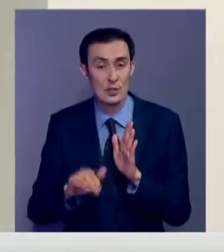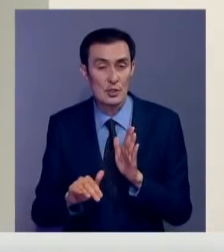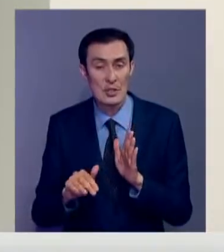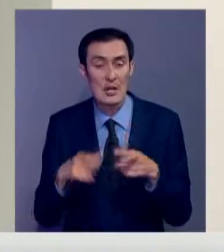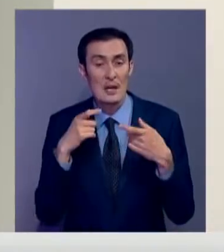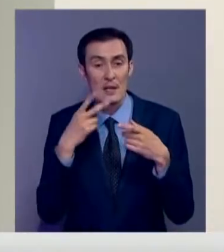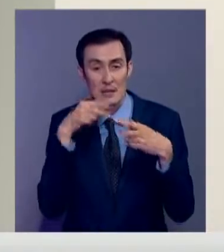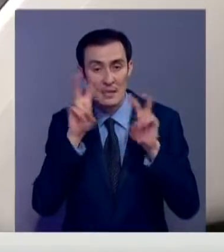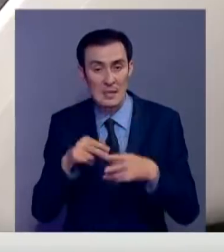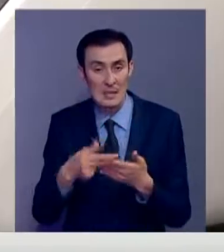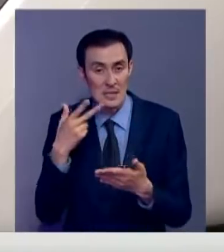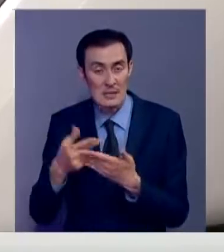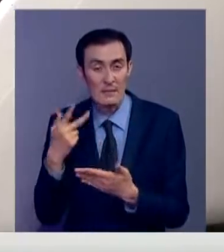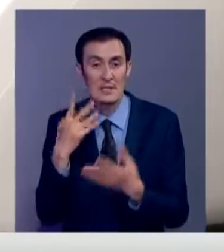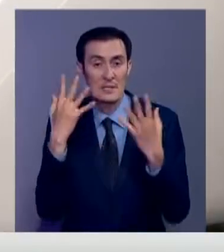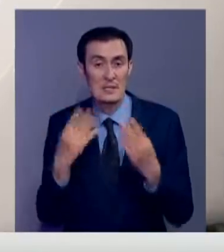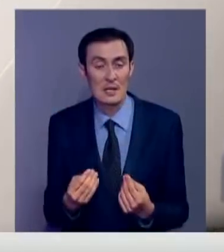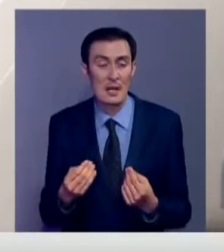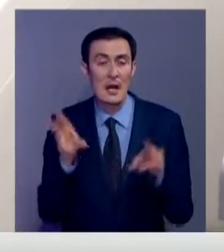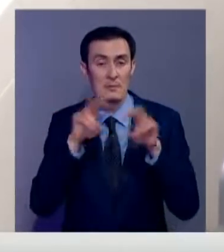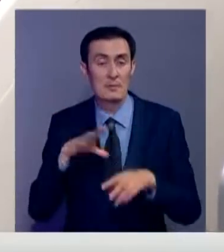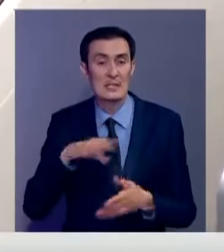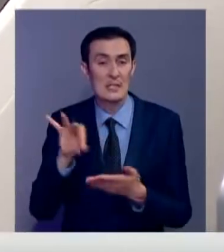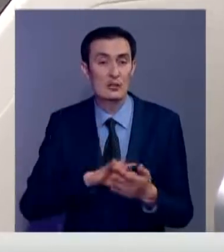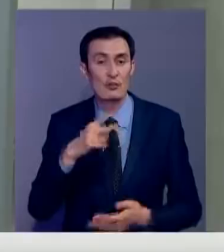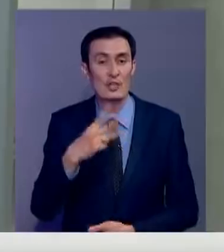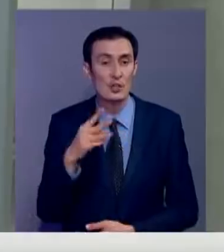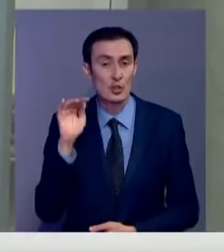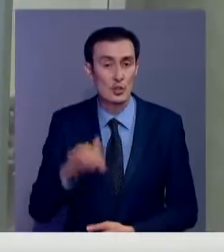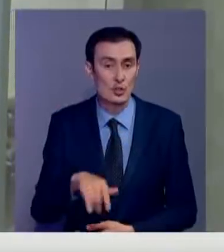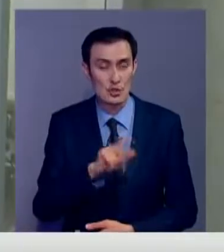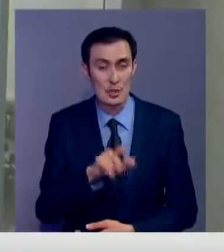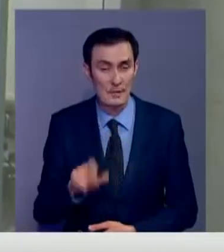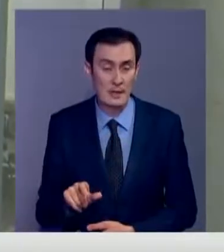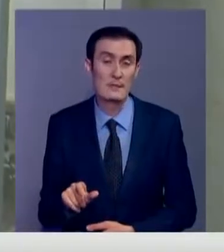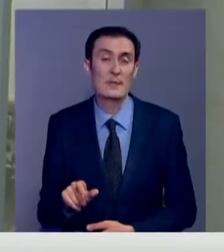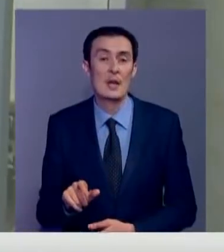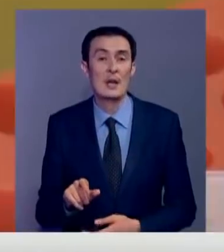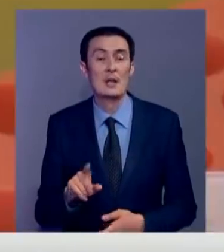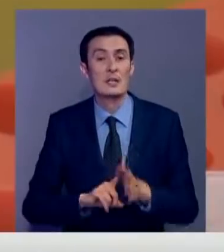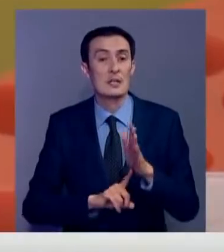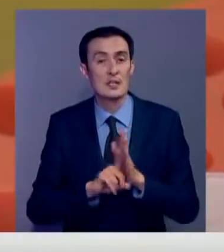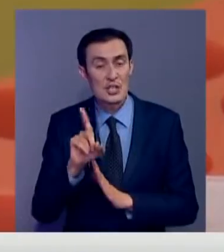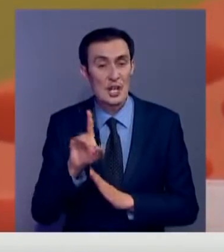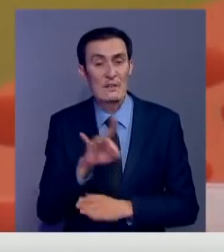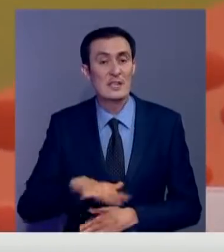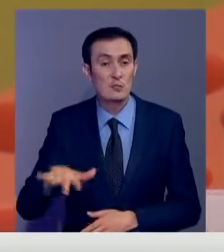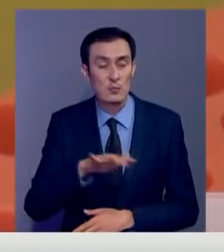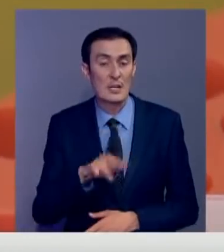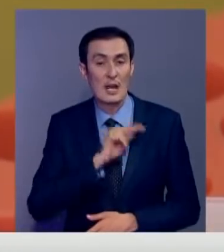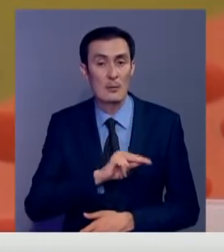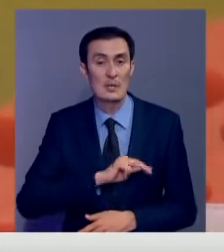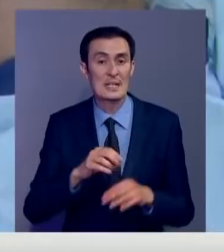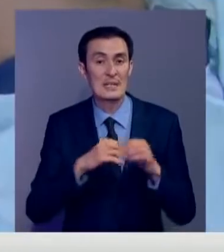тысячи тестов. В один из дней пройти обследование смогли сразу 23 тысячи человек. Отмечу, изначально в республике